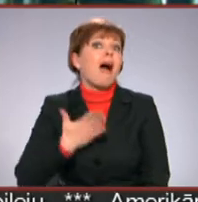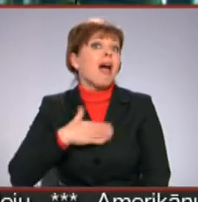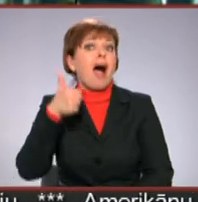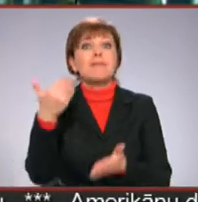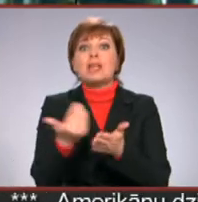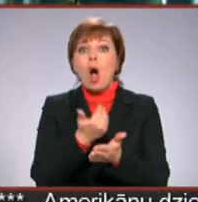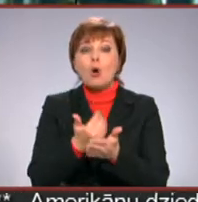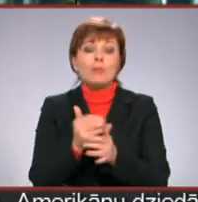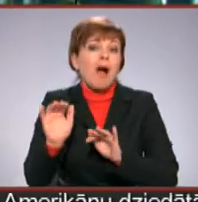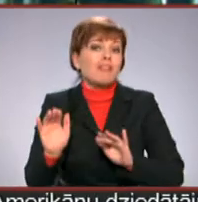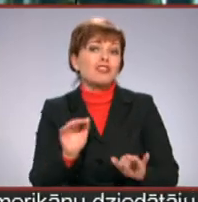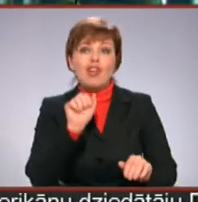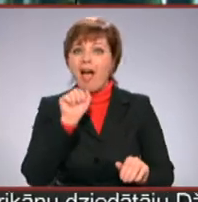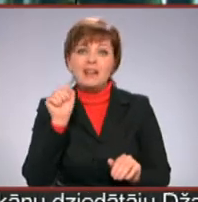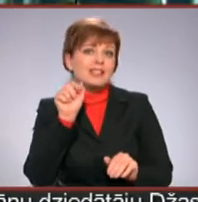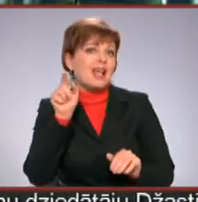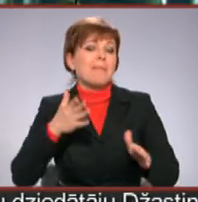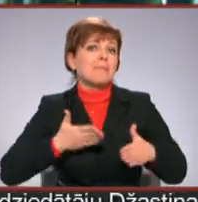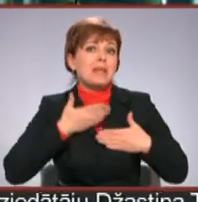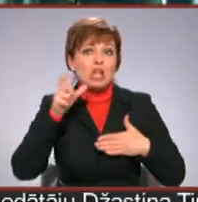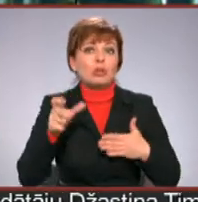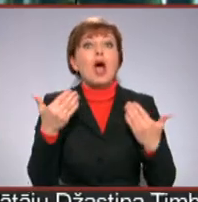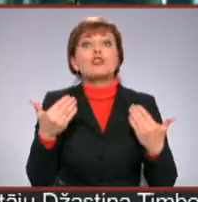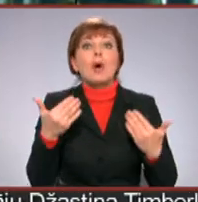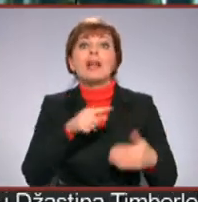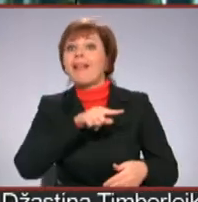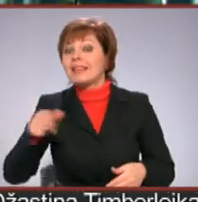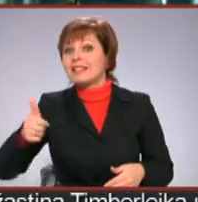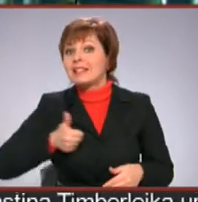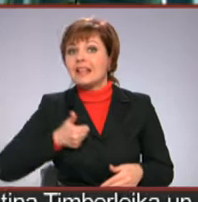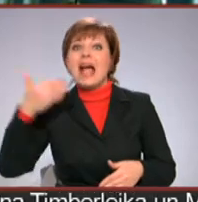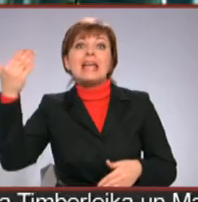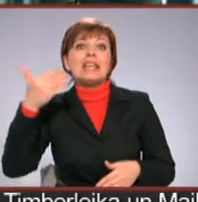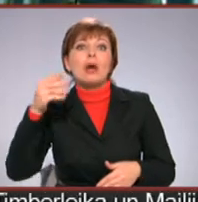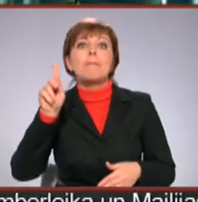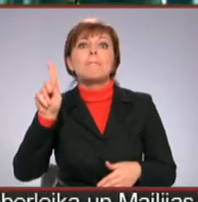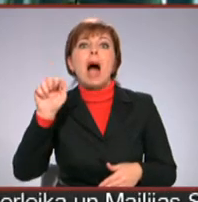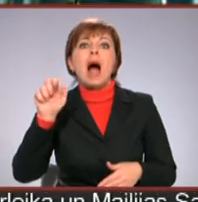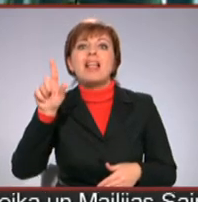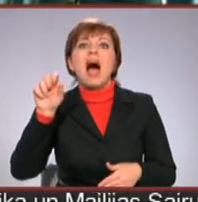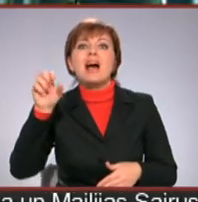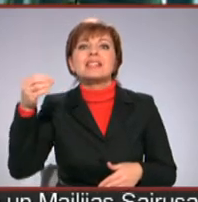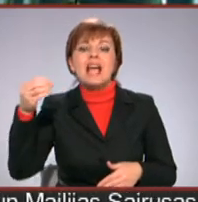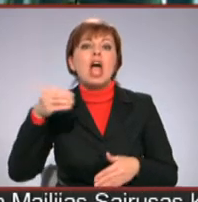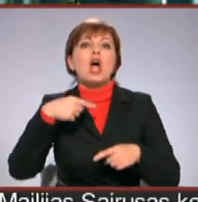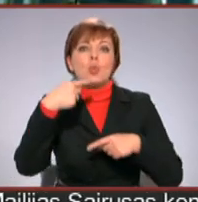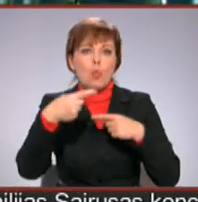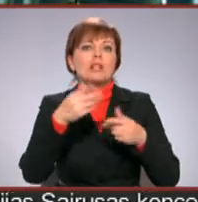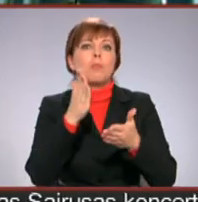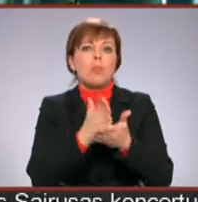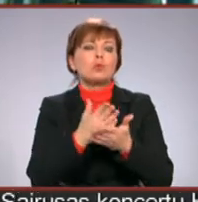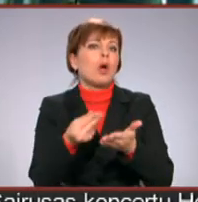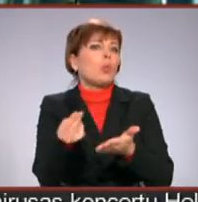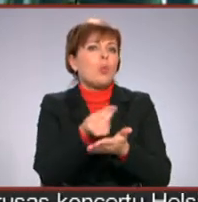Labi jaunumi džeza mīļotājiem. No šodienas līdz sestdienai kinoteātrī Splendid Palace norisināsies viens no gada nozīmīgākajiem